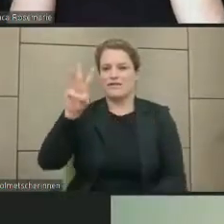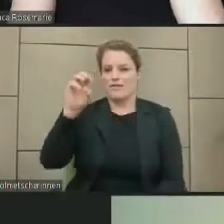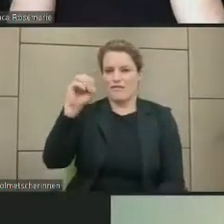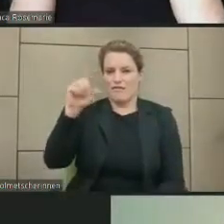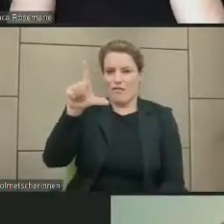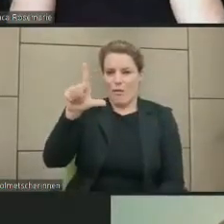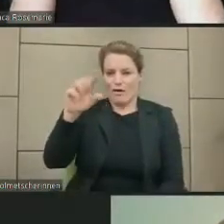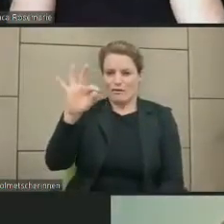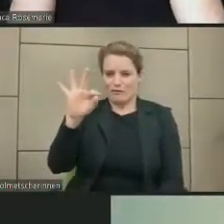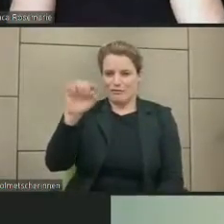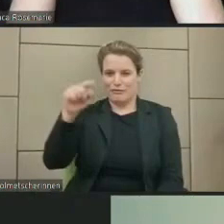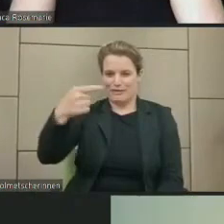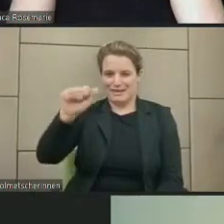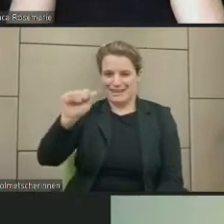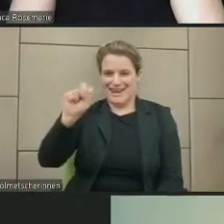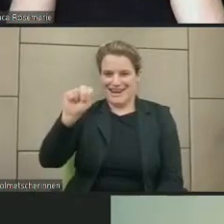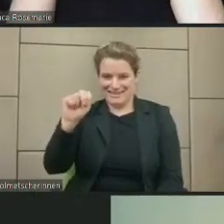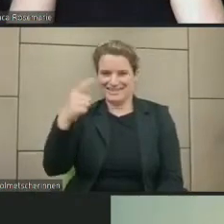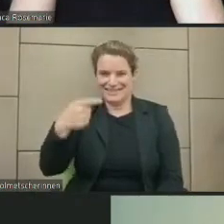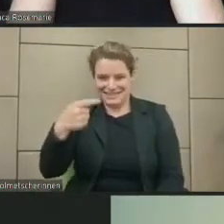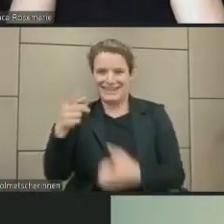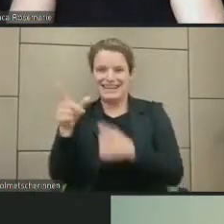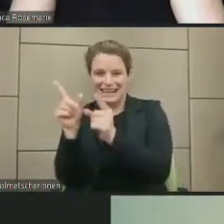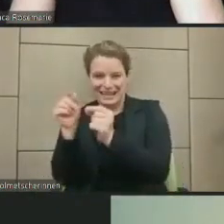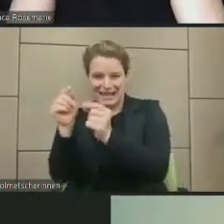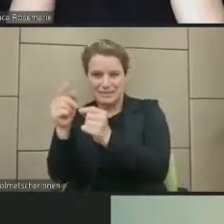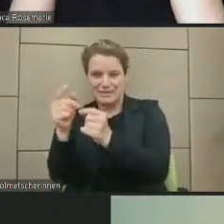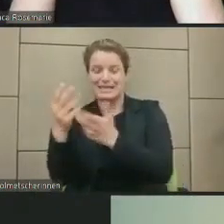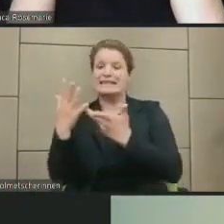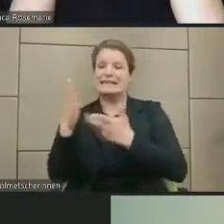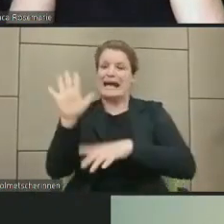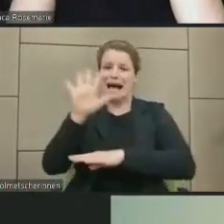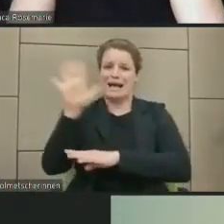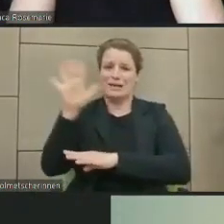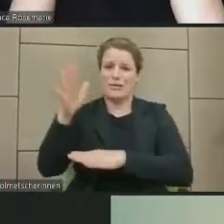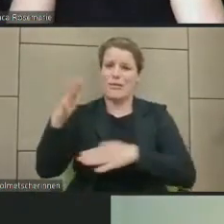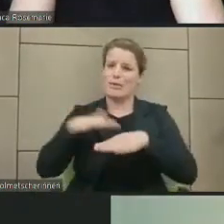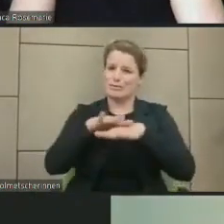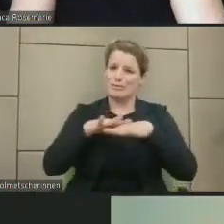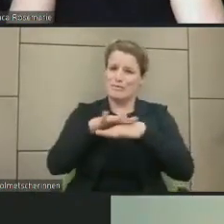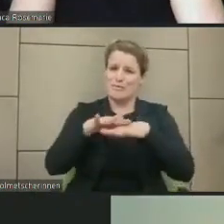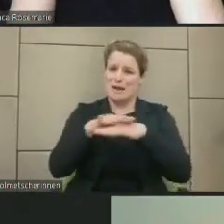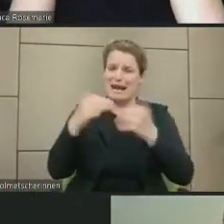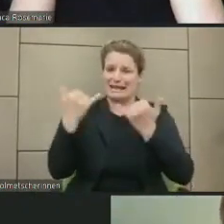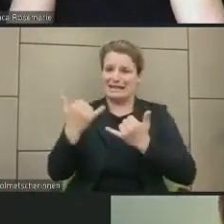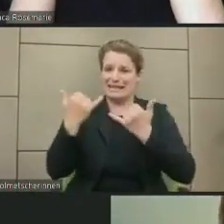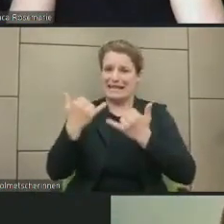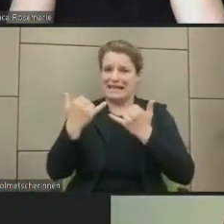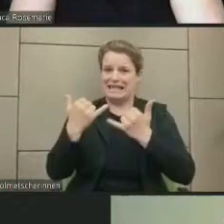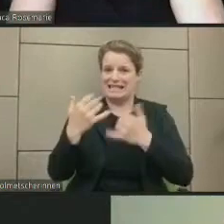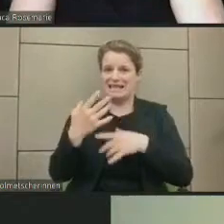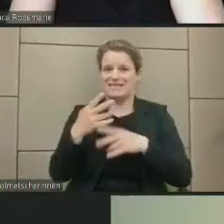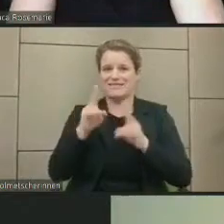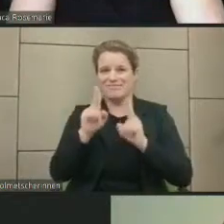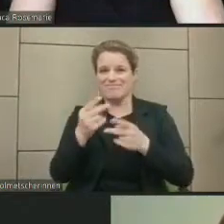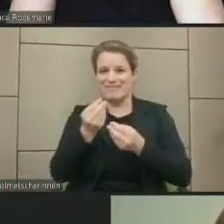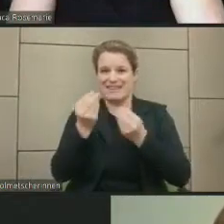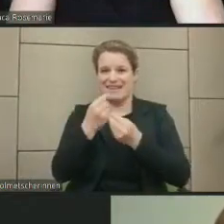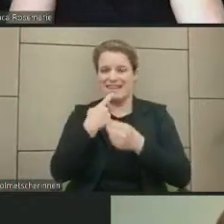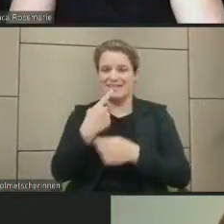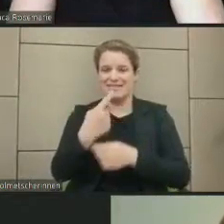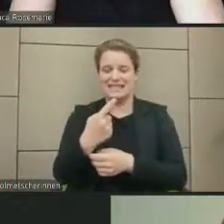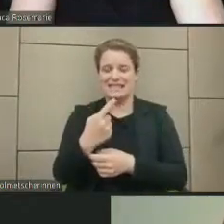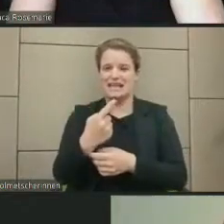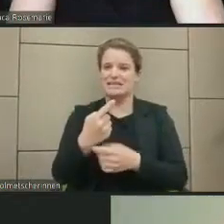Ah, ach so. Hallo, schönen Nachmittag. Tut mir leid, dass ich so spät erst drankomme. Es ist nämlich eine